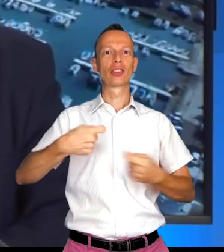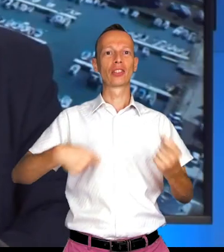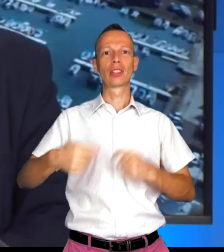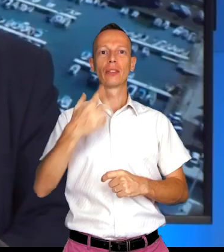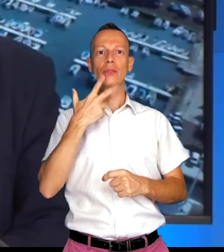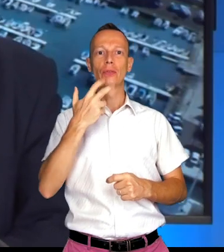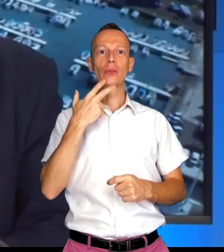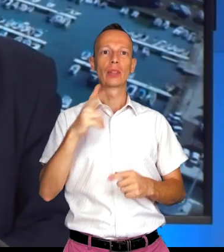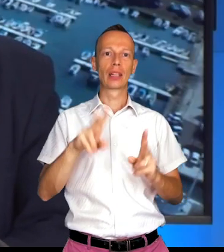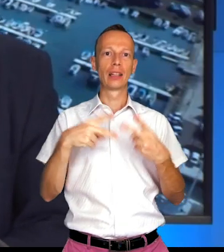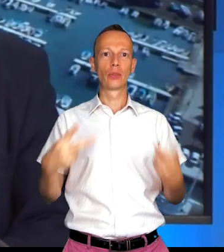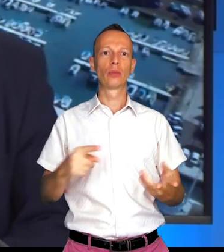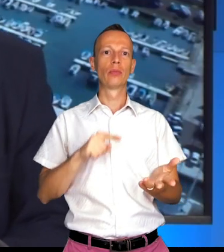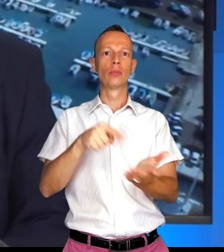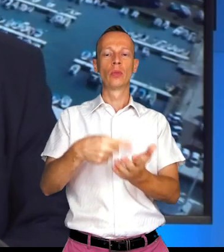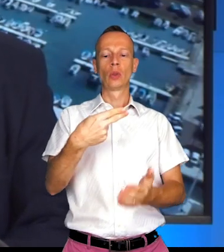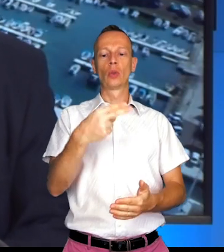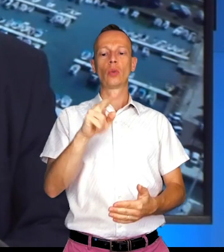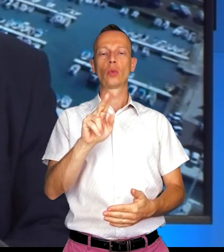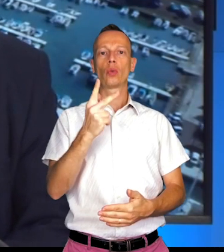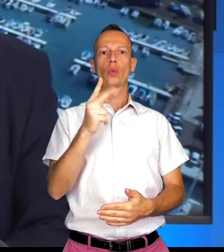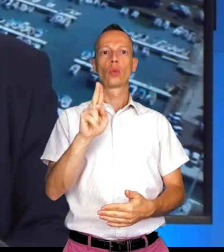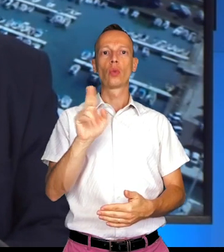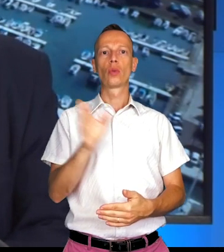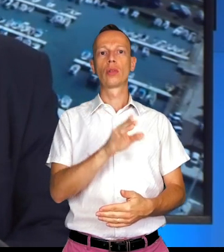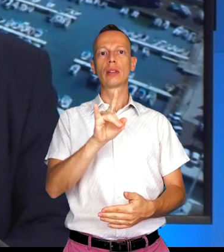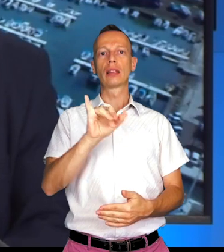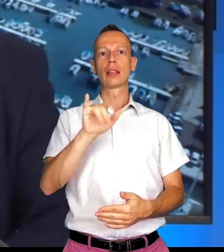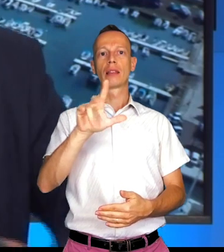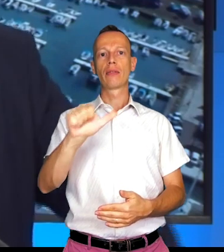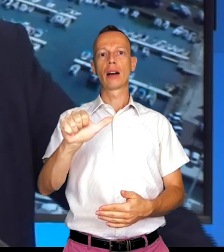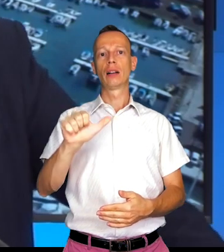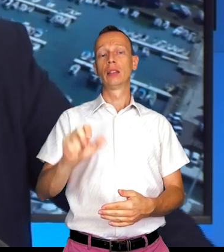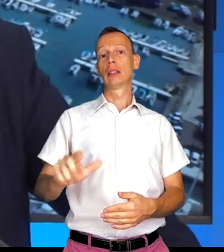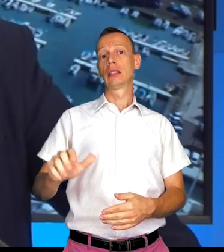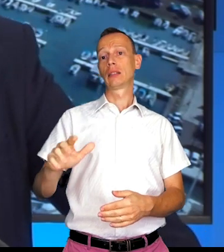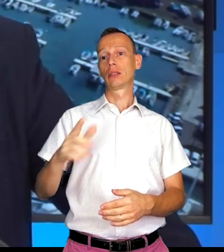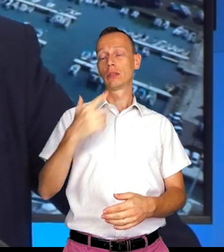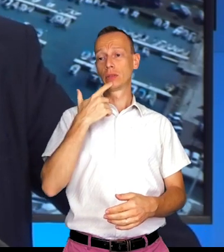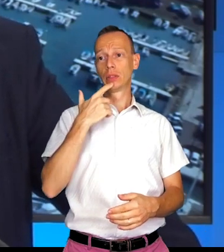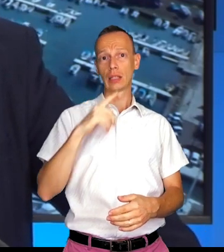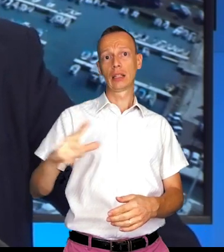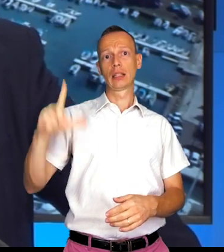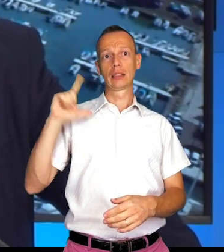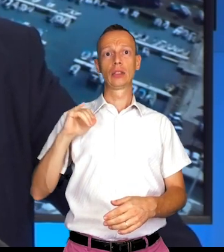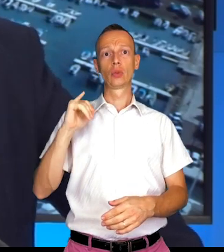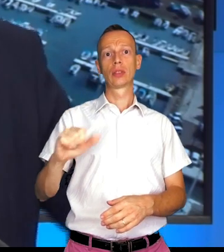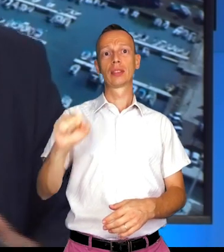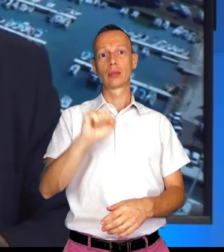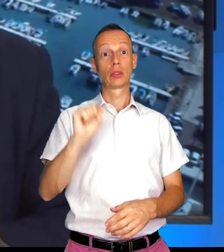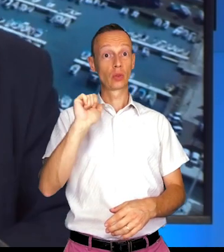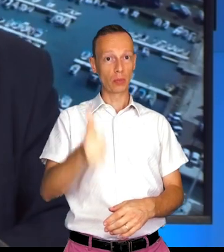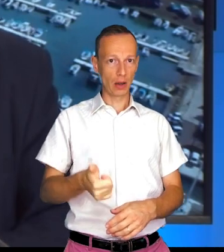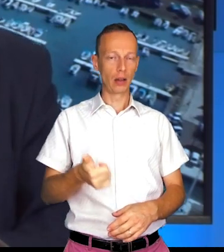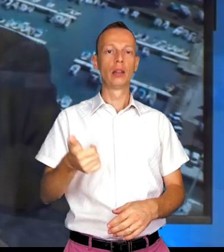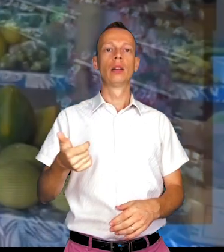amène à parler du marché aux fruits et légumes de l'île de Nokohiba. Il a ouvert ses états lundi jusqu'au samedi 19, c'est-à-dire jusqu'à demain.